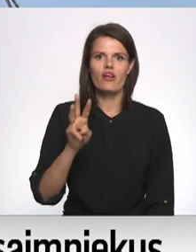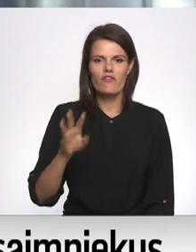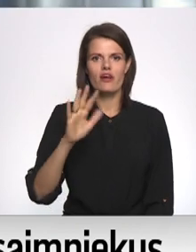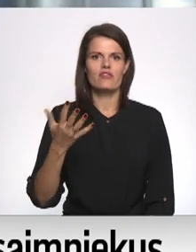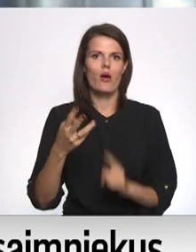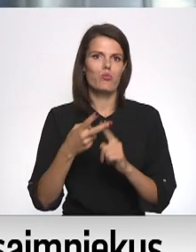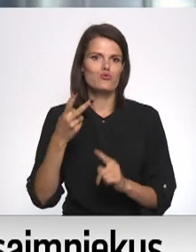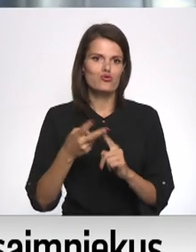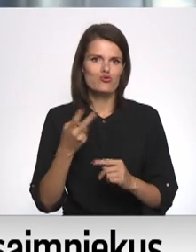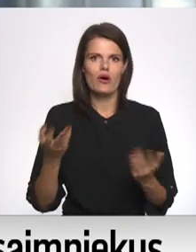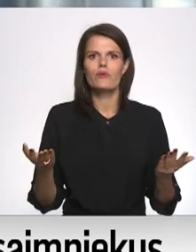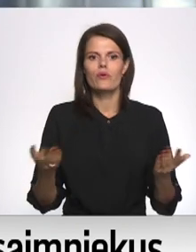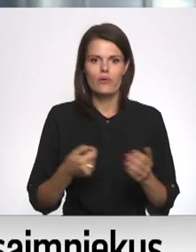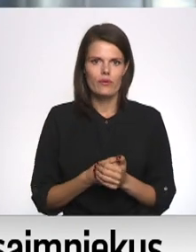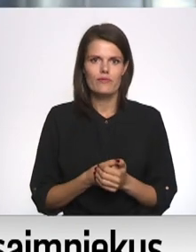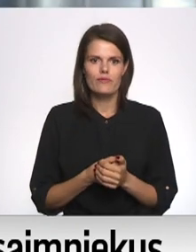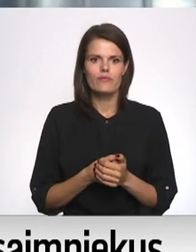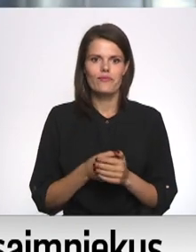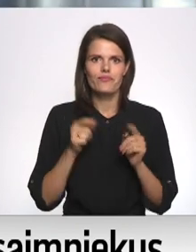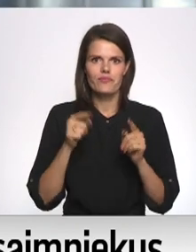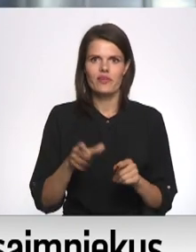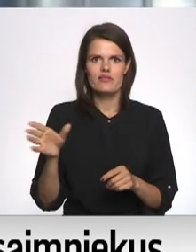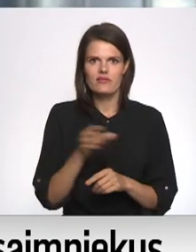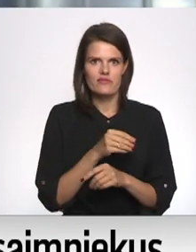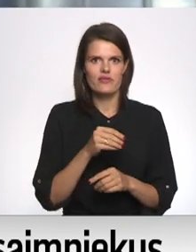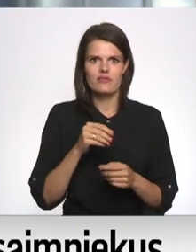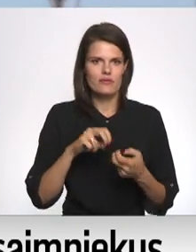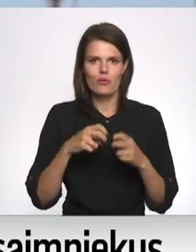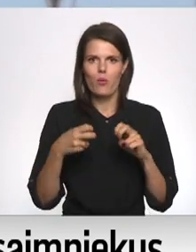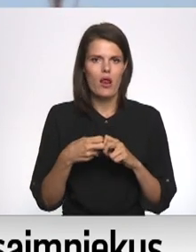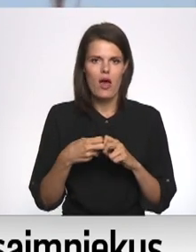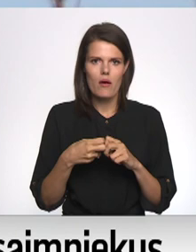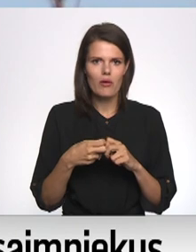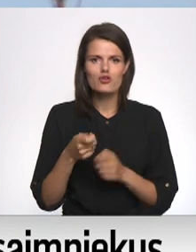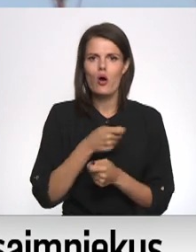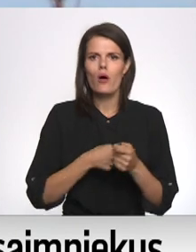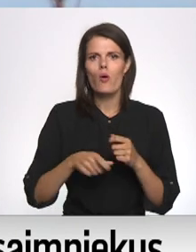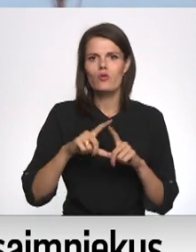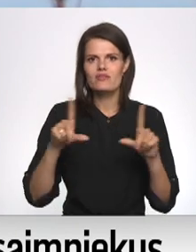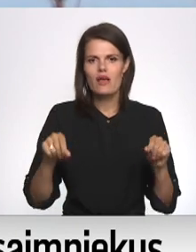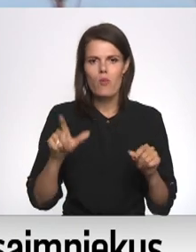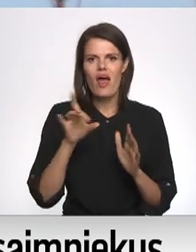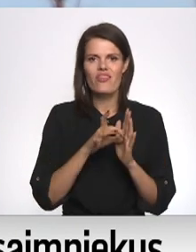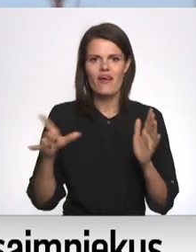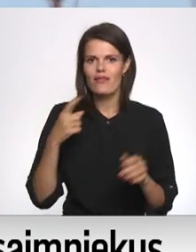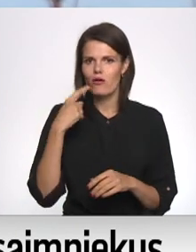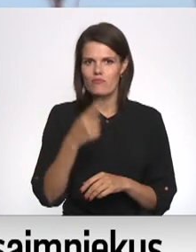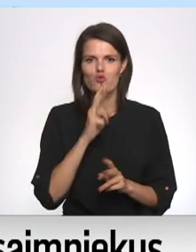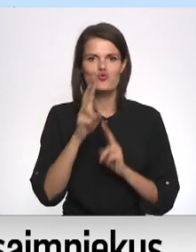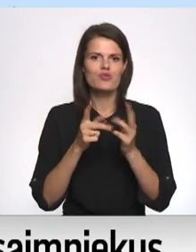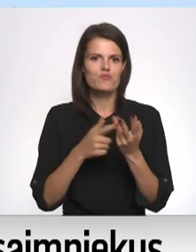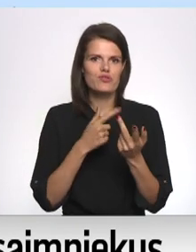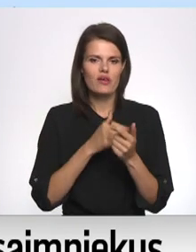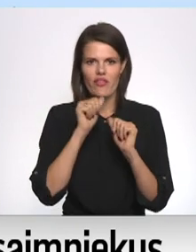pusotra. Un tas viss sacas augsies, es patieriet vai. Uzņēmums Latvenergo atklāja, sūdzību skaits par